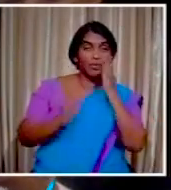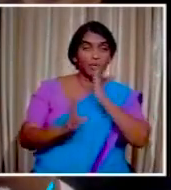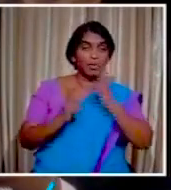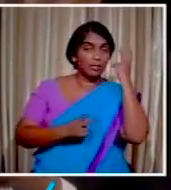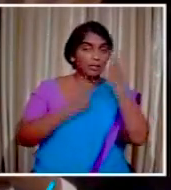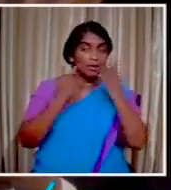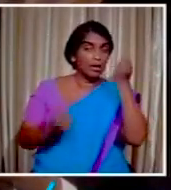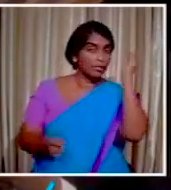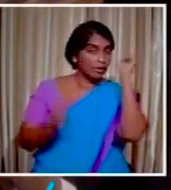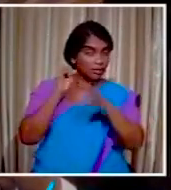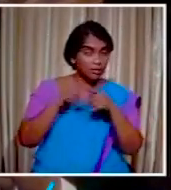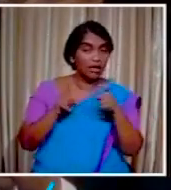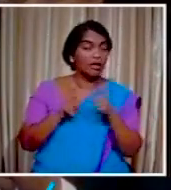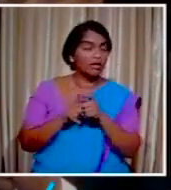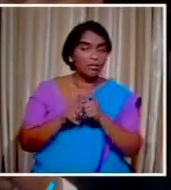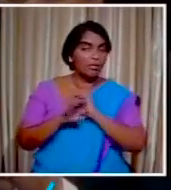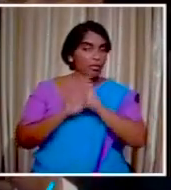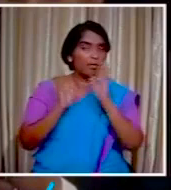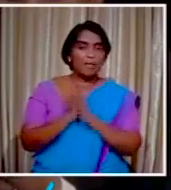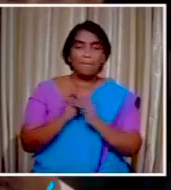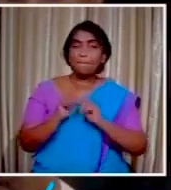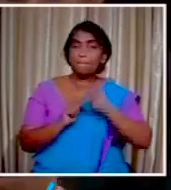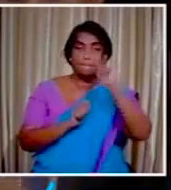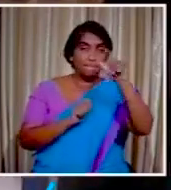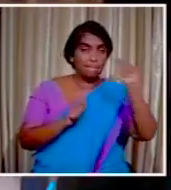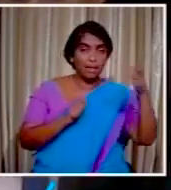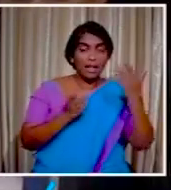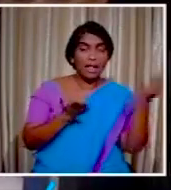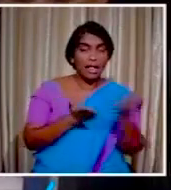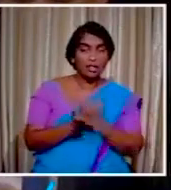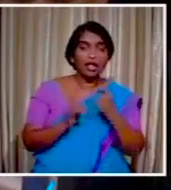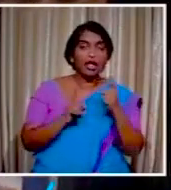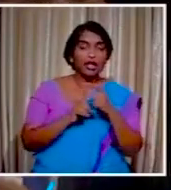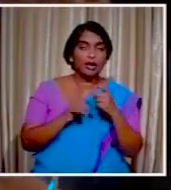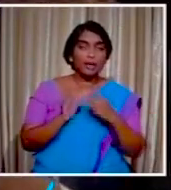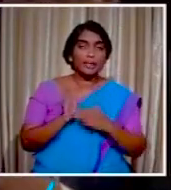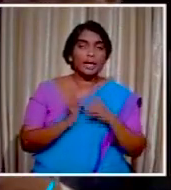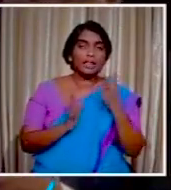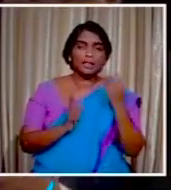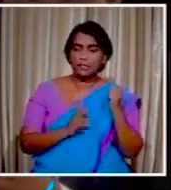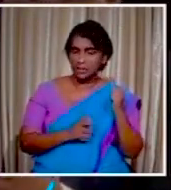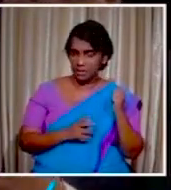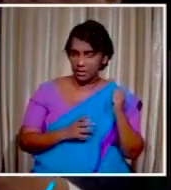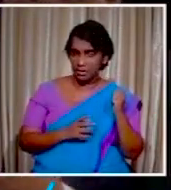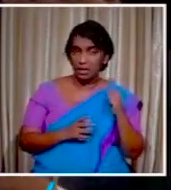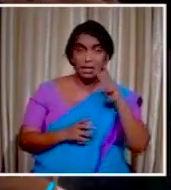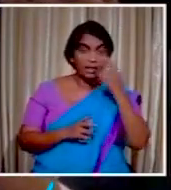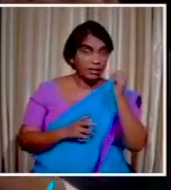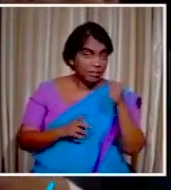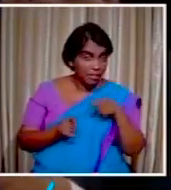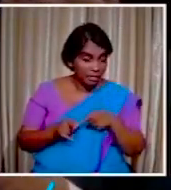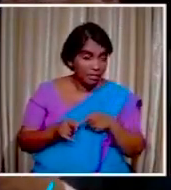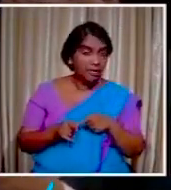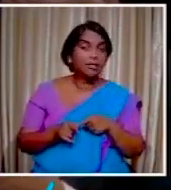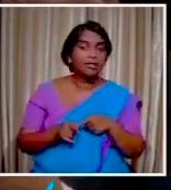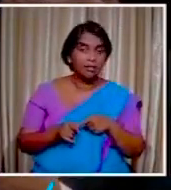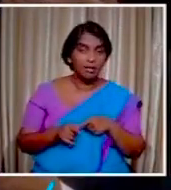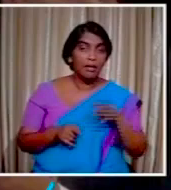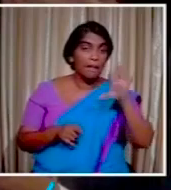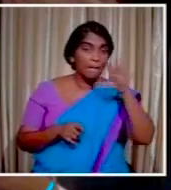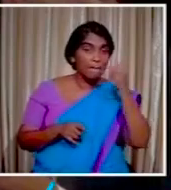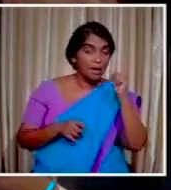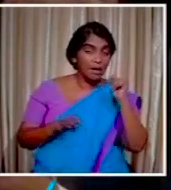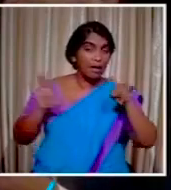ලැබෙන මුදල් වලින් ඔක්කොම අපේ ගෙවීම් කරාට පස්සේ ඉතුරු වෙන රුපියල් ඩොලර් මිලියන 250යි. ඒ 250න් තමයි අර